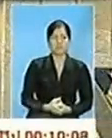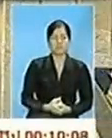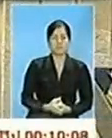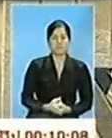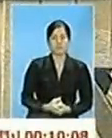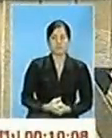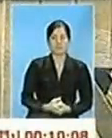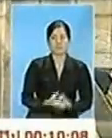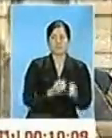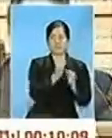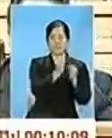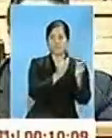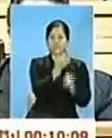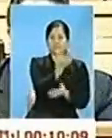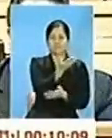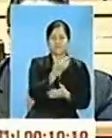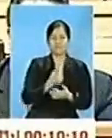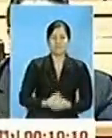ตอบเลยครับ